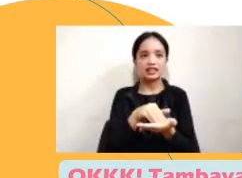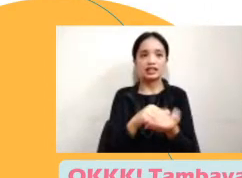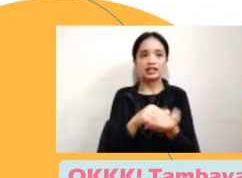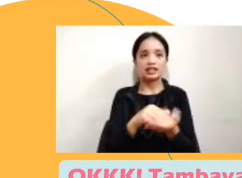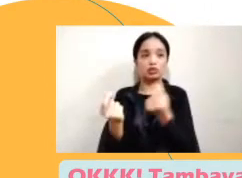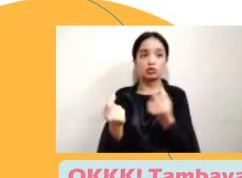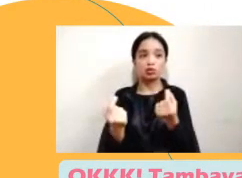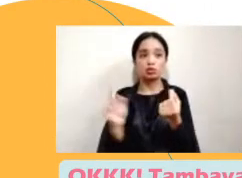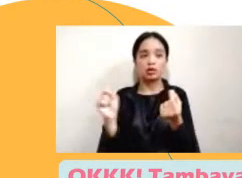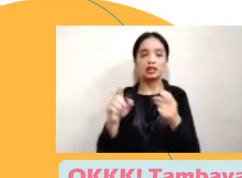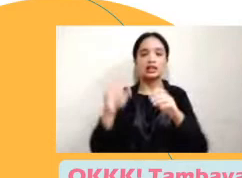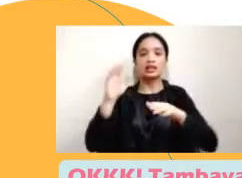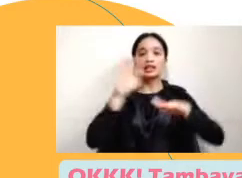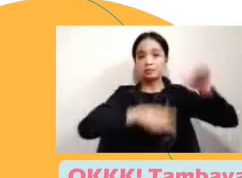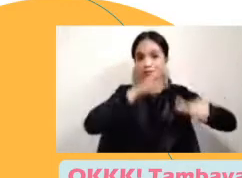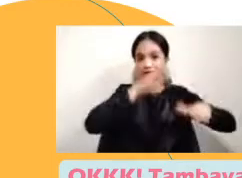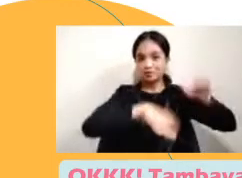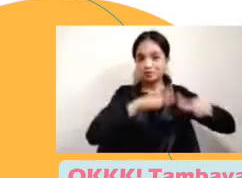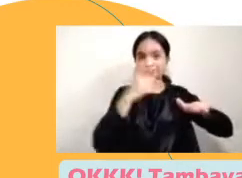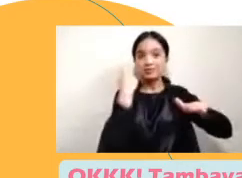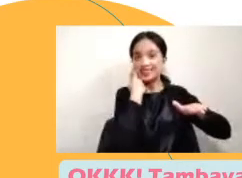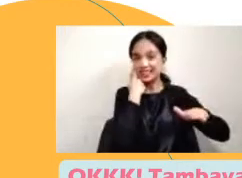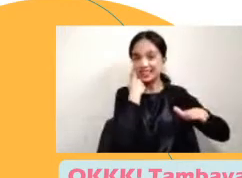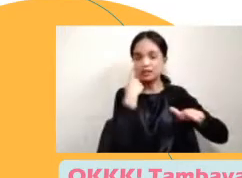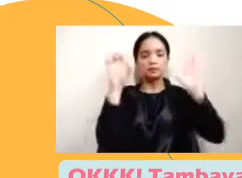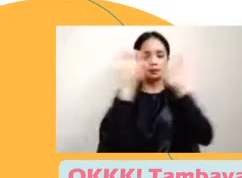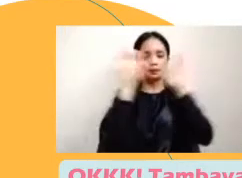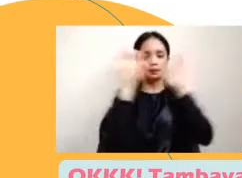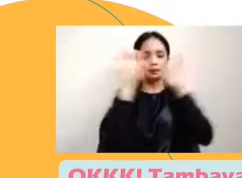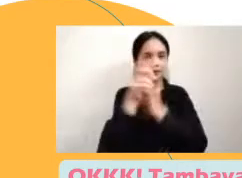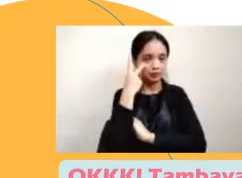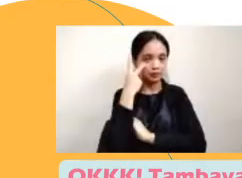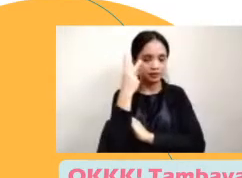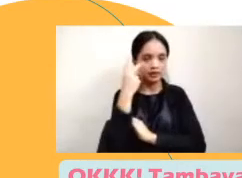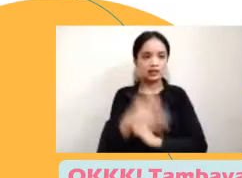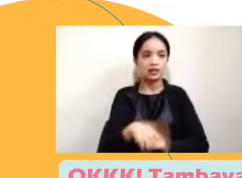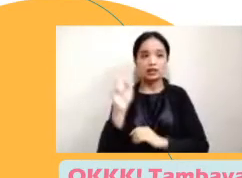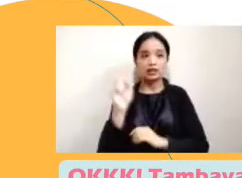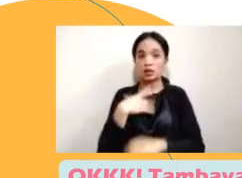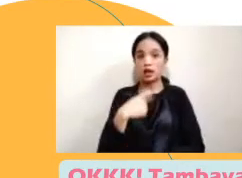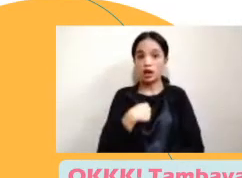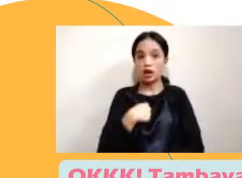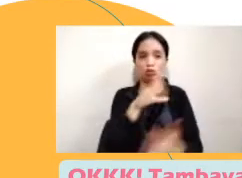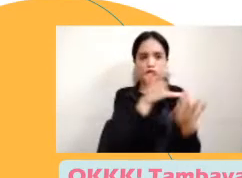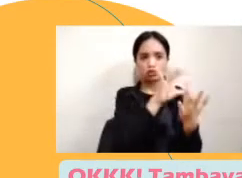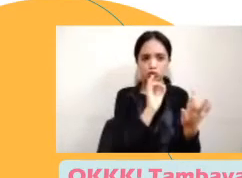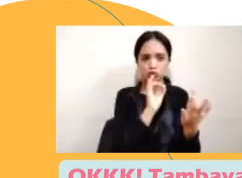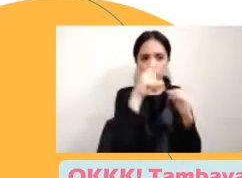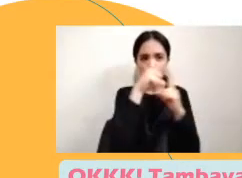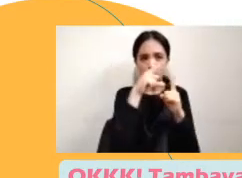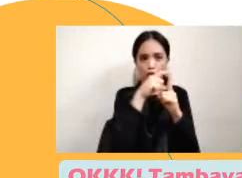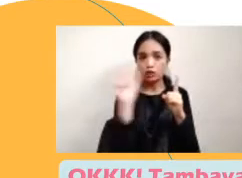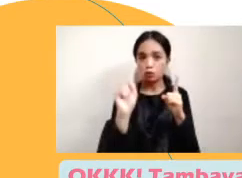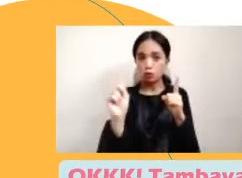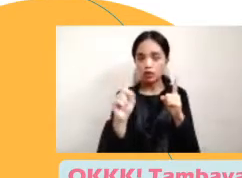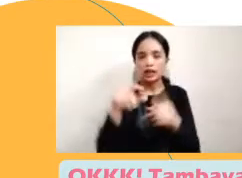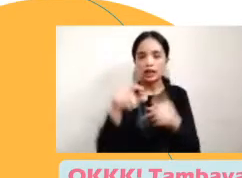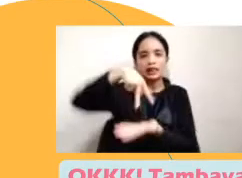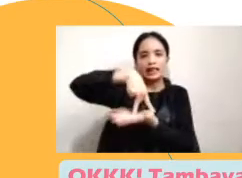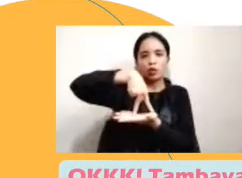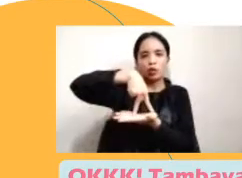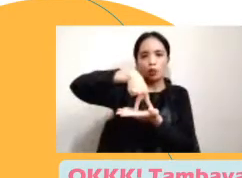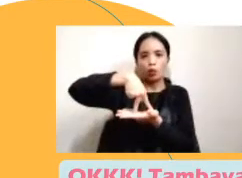beat ninyo kanina. So, for example, ang pipiliin ko ay tayo. Gusto ko yung